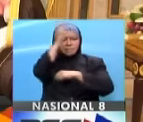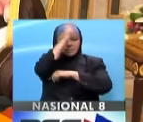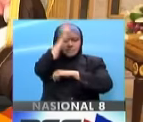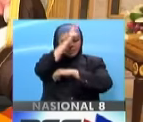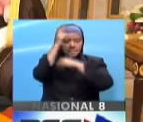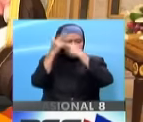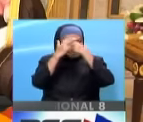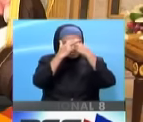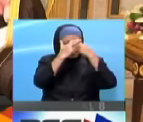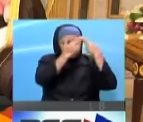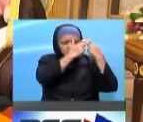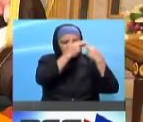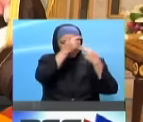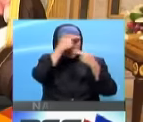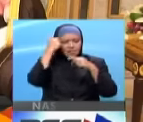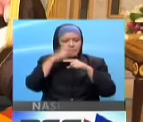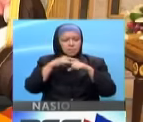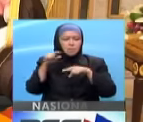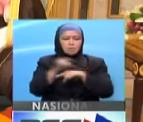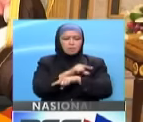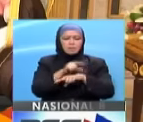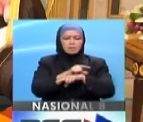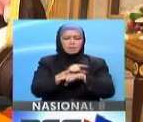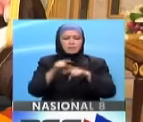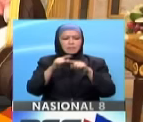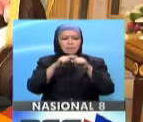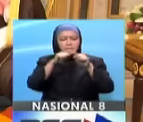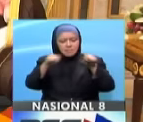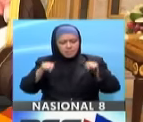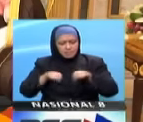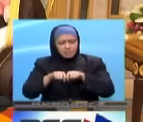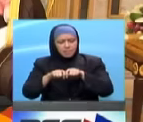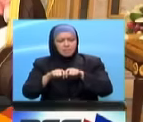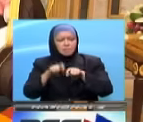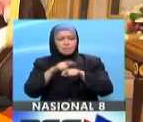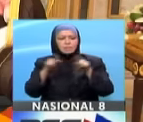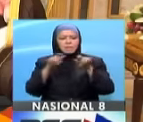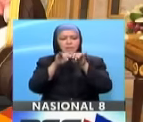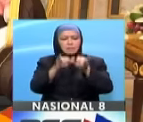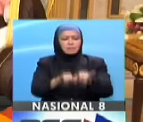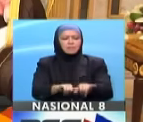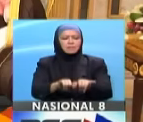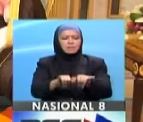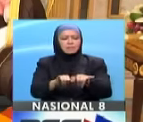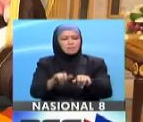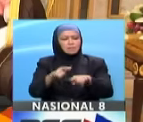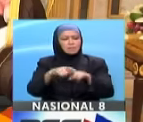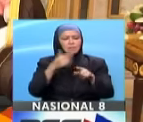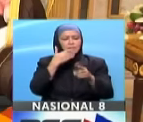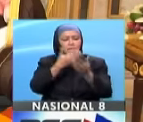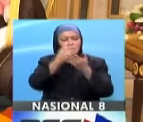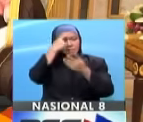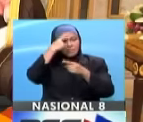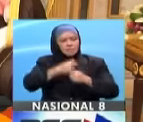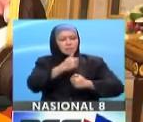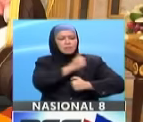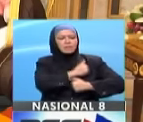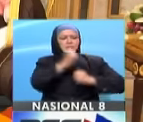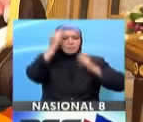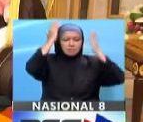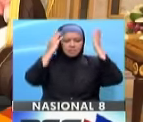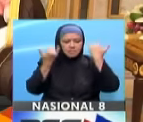Saudi kerana telah menyediakan penginapan, kemudahan serta keperluan yang baik untuk pasukan tentera Malaysia yang kini ditempatkan di Riyadh